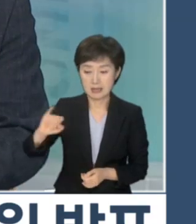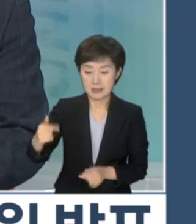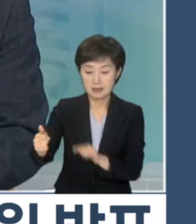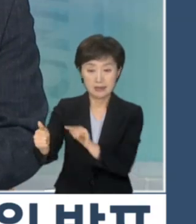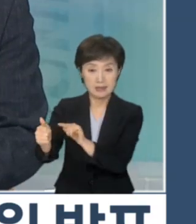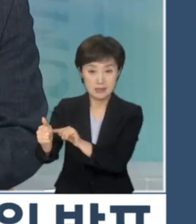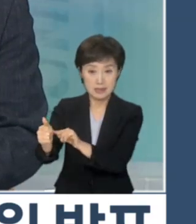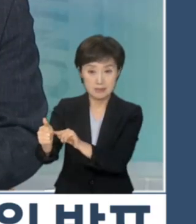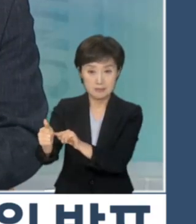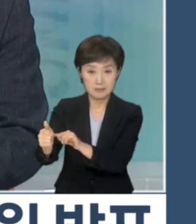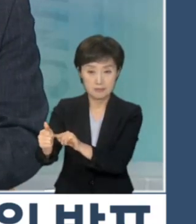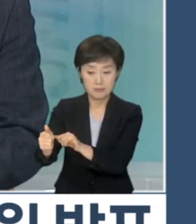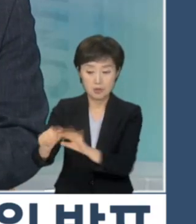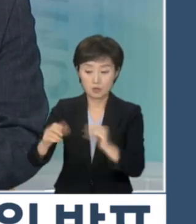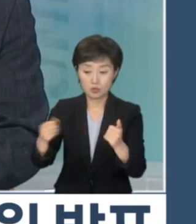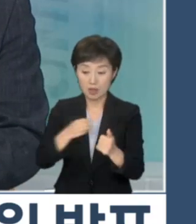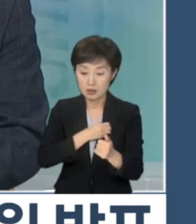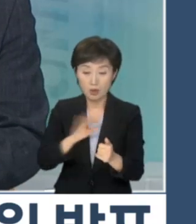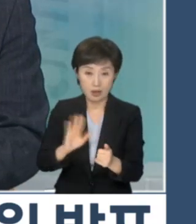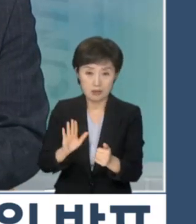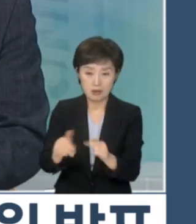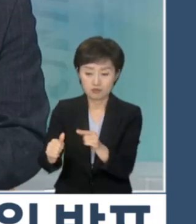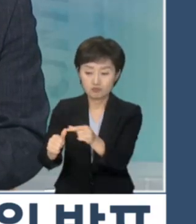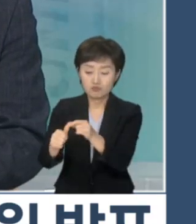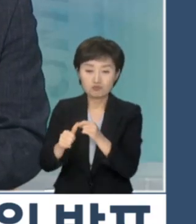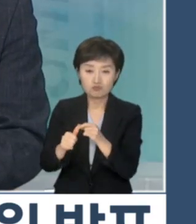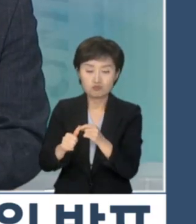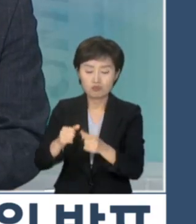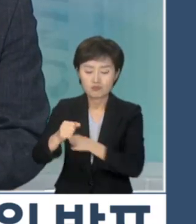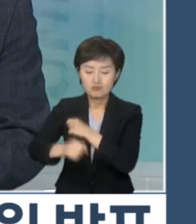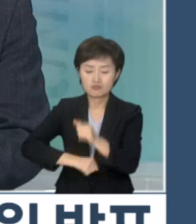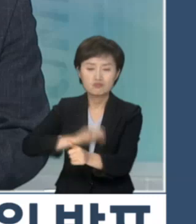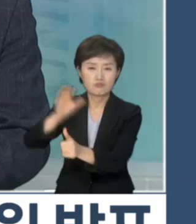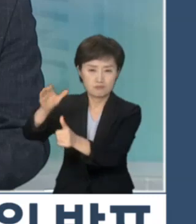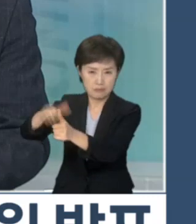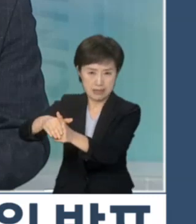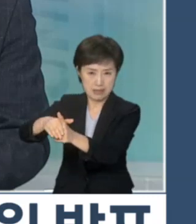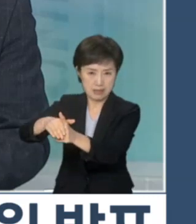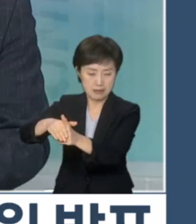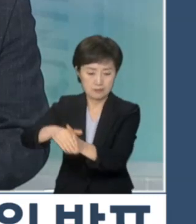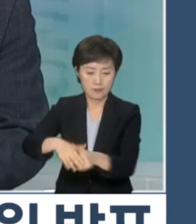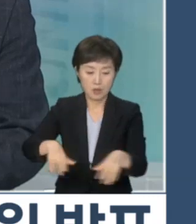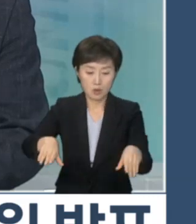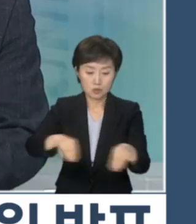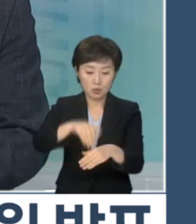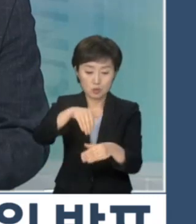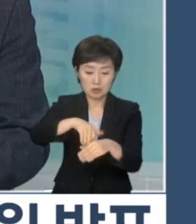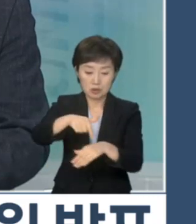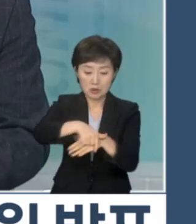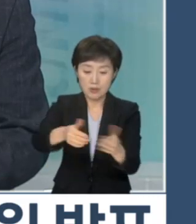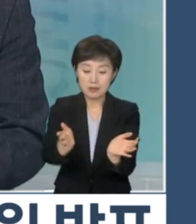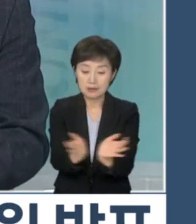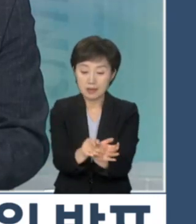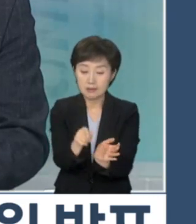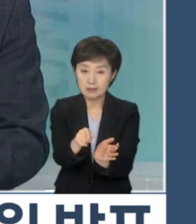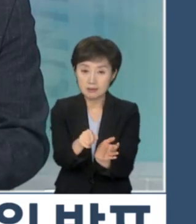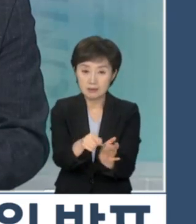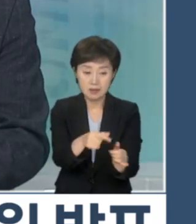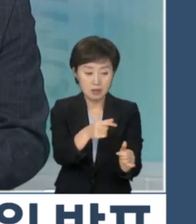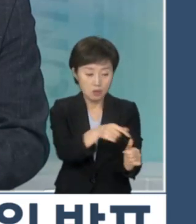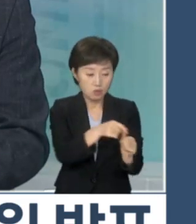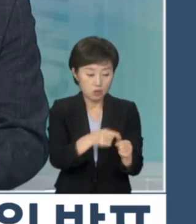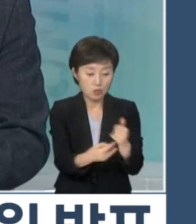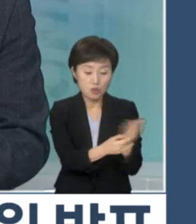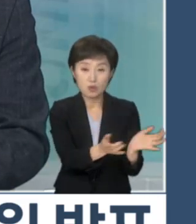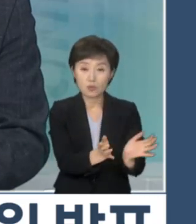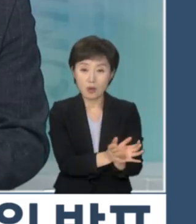외부 인사로서 자율적으로 하시는 것이고 이제 총선기획단이라든가 이제 영입위는 이제 당의 이제